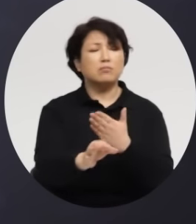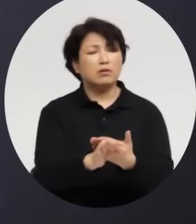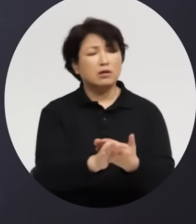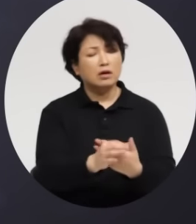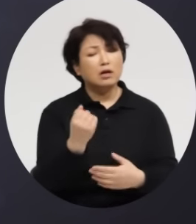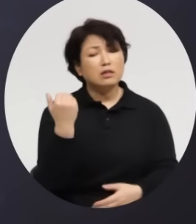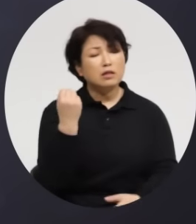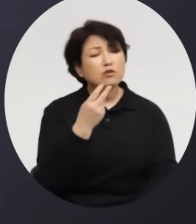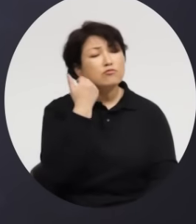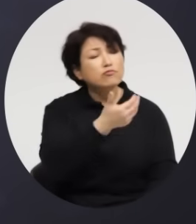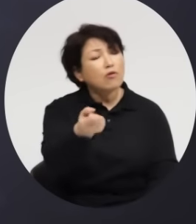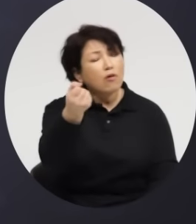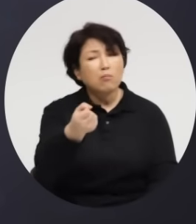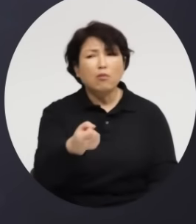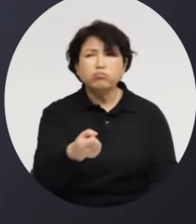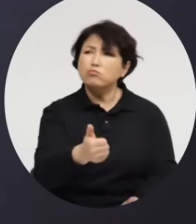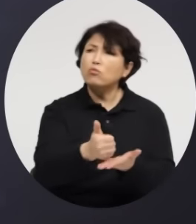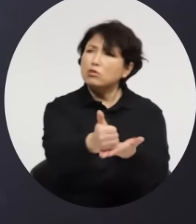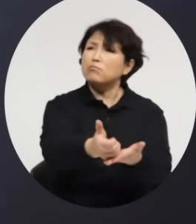그냥 가져온 사람 거지. 그래.